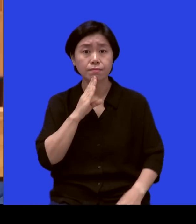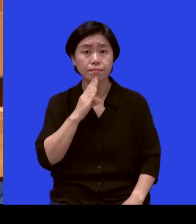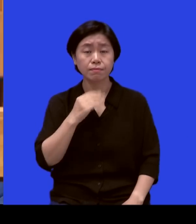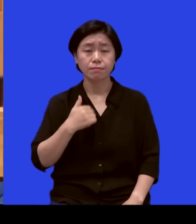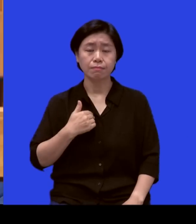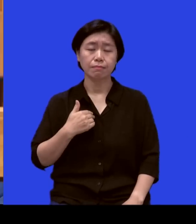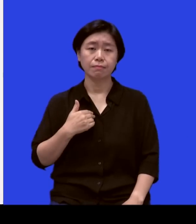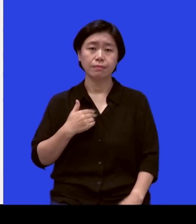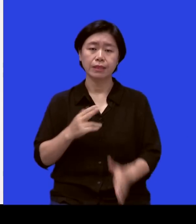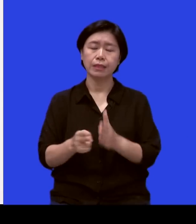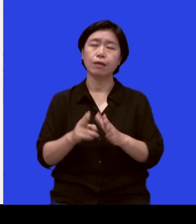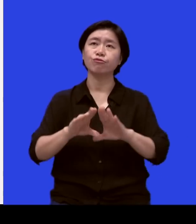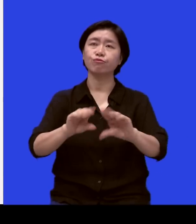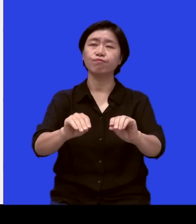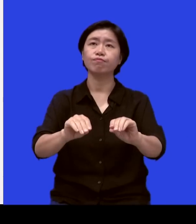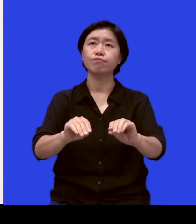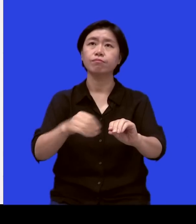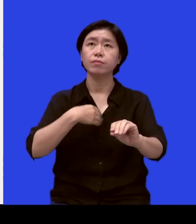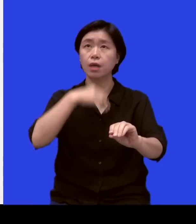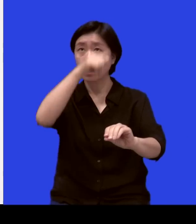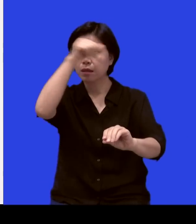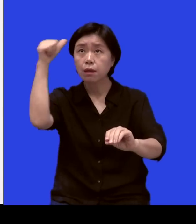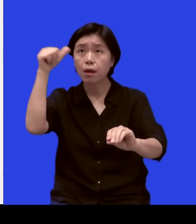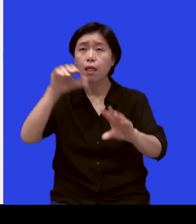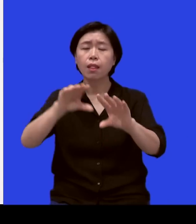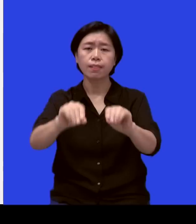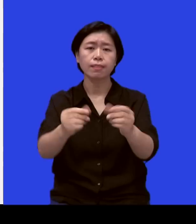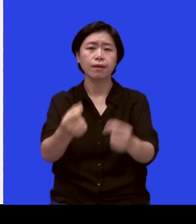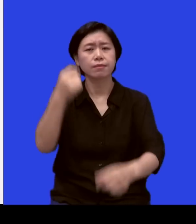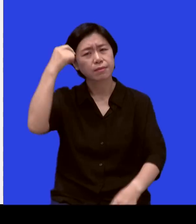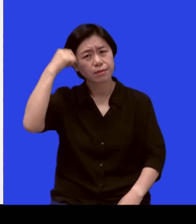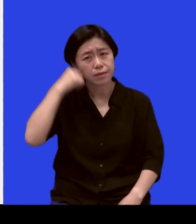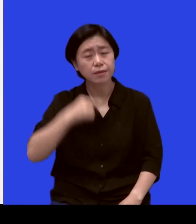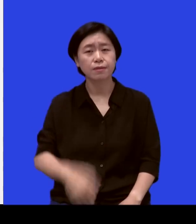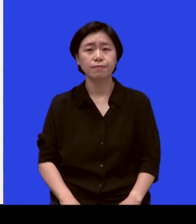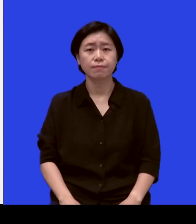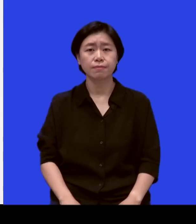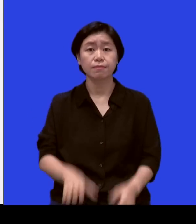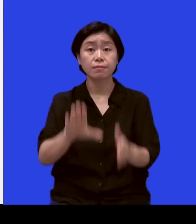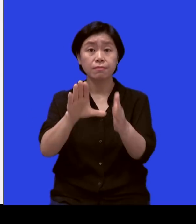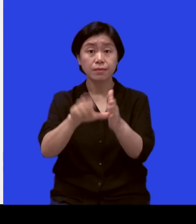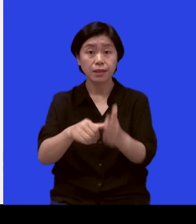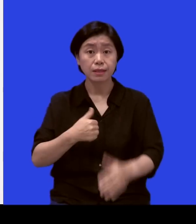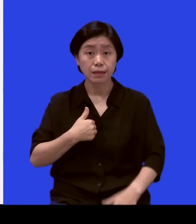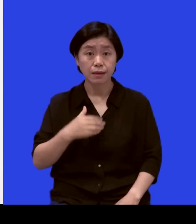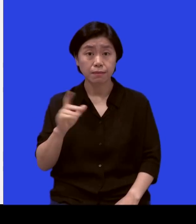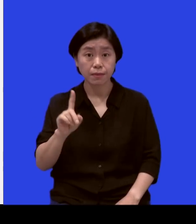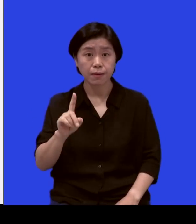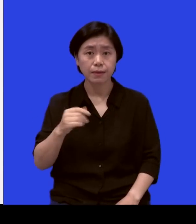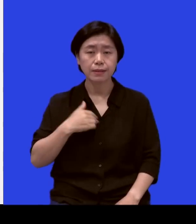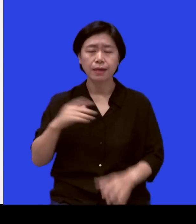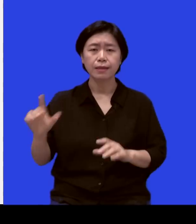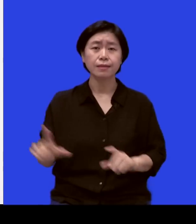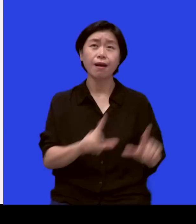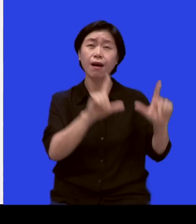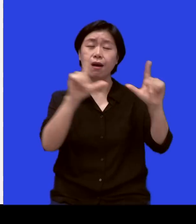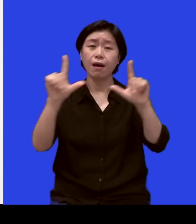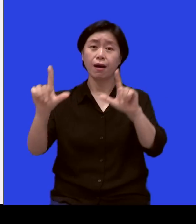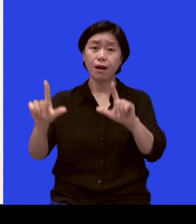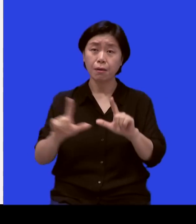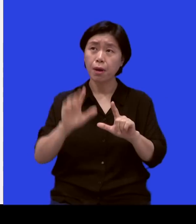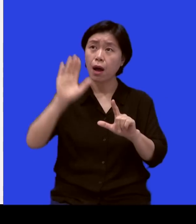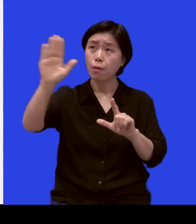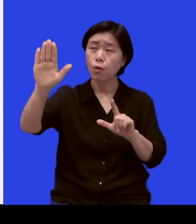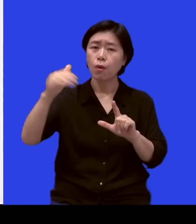거예요. 예. 그러면서 우리의 삶의 이 여정이라는 게 언젠가는 이렇게 멈춰 서고 끝이